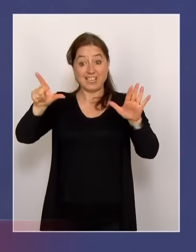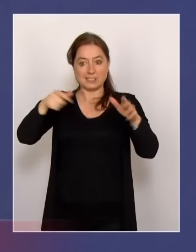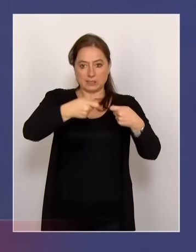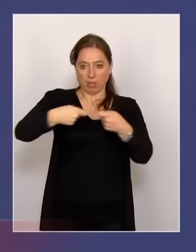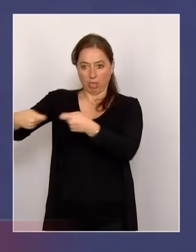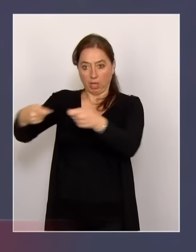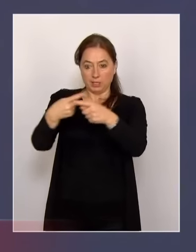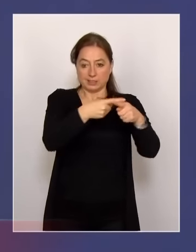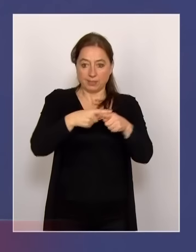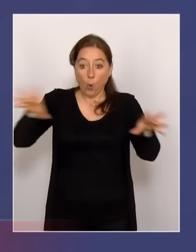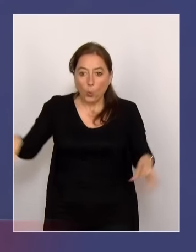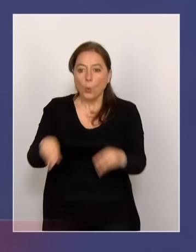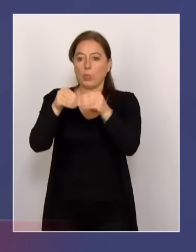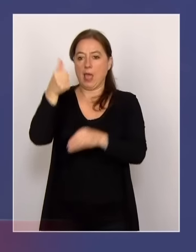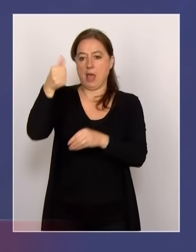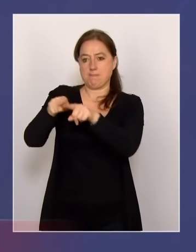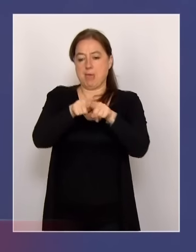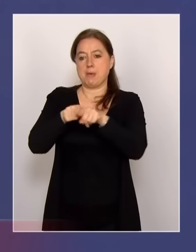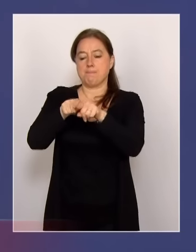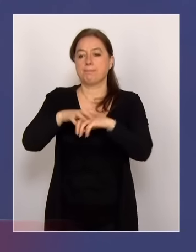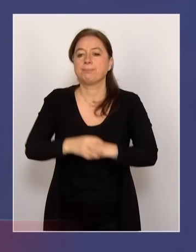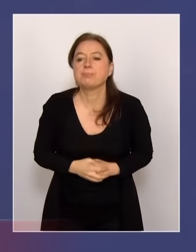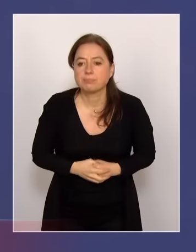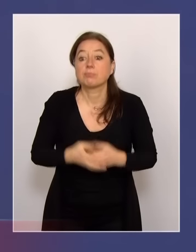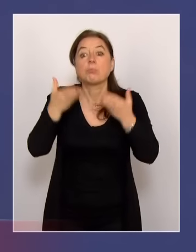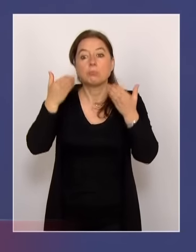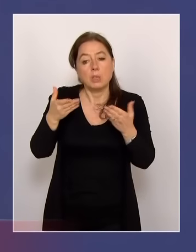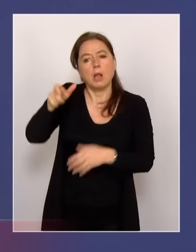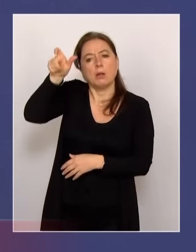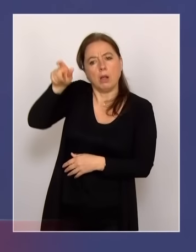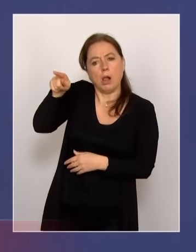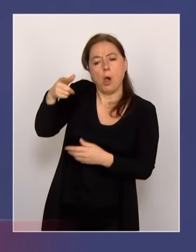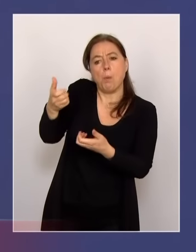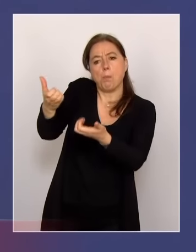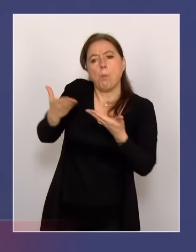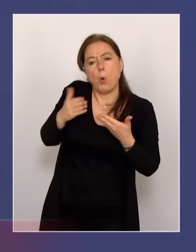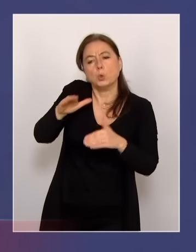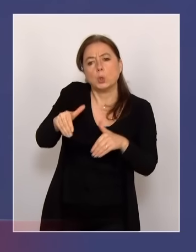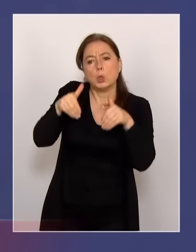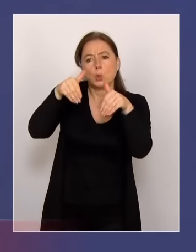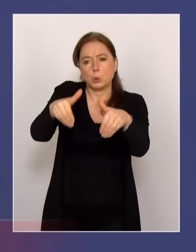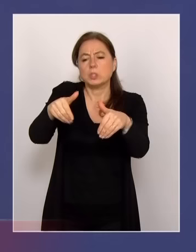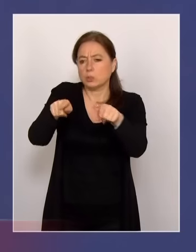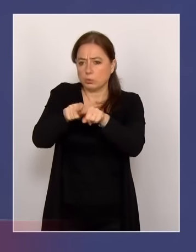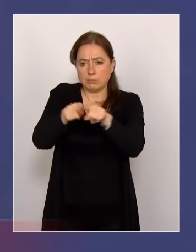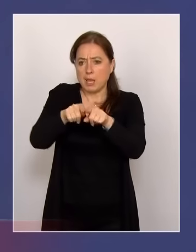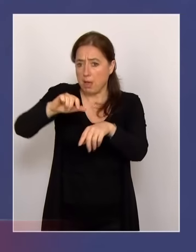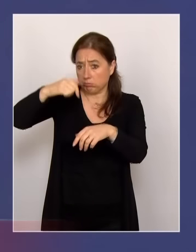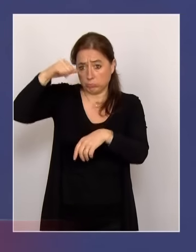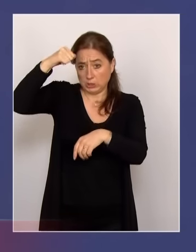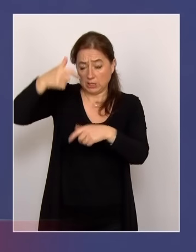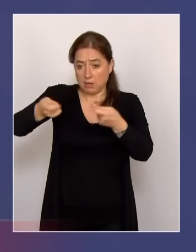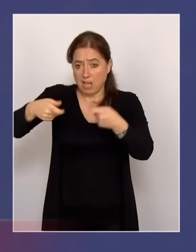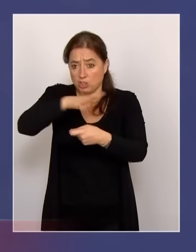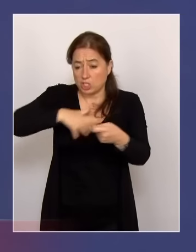Enrico Letta, dans son rapport, vient de nous proposer de continuer cette modernisation et ce travail au service de nos compatriotes et de nos entreprises.